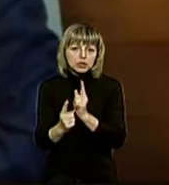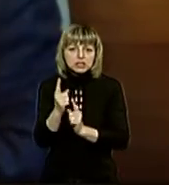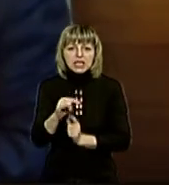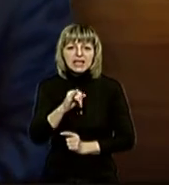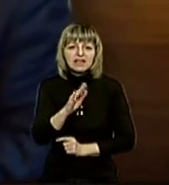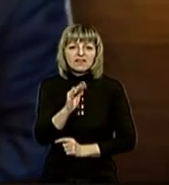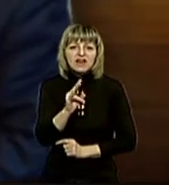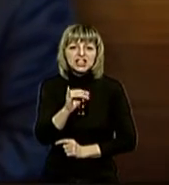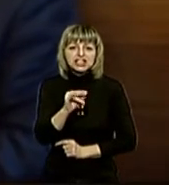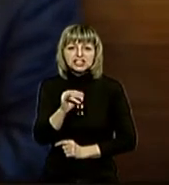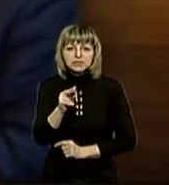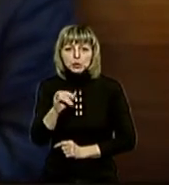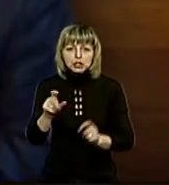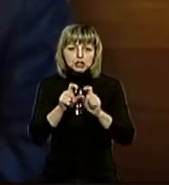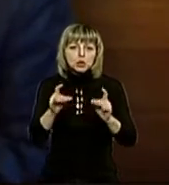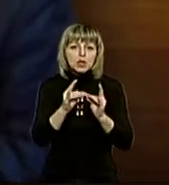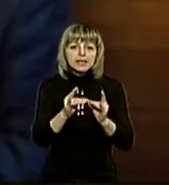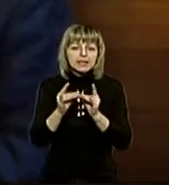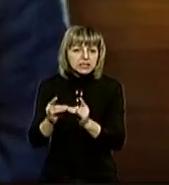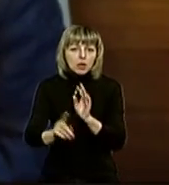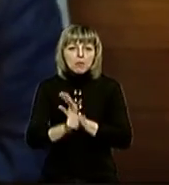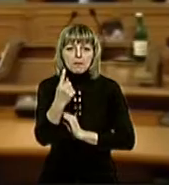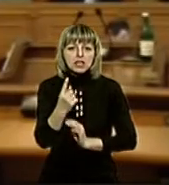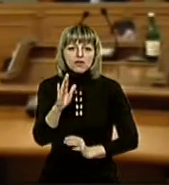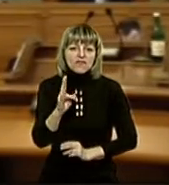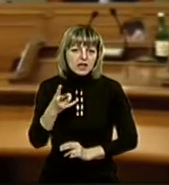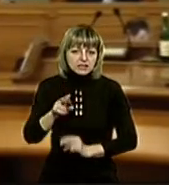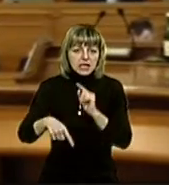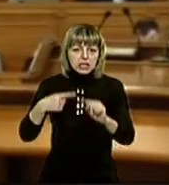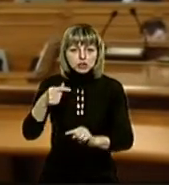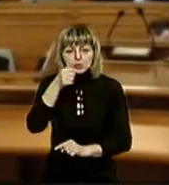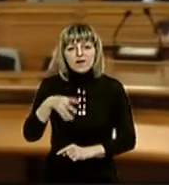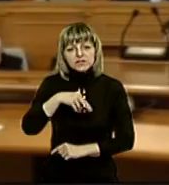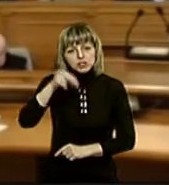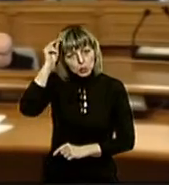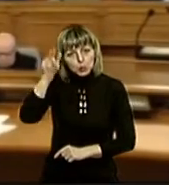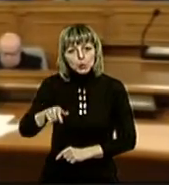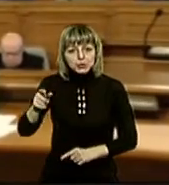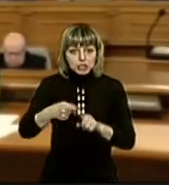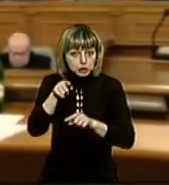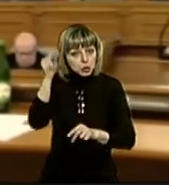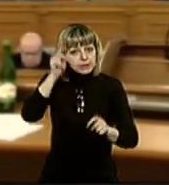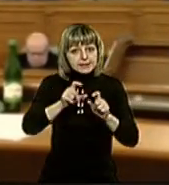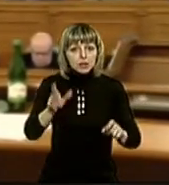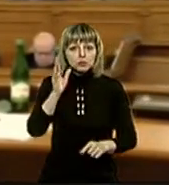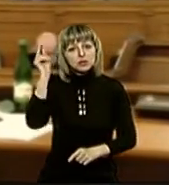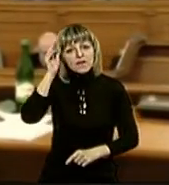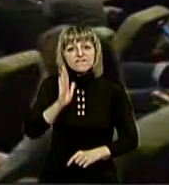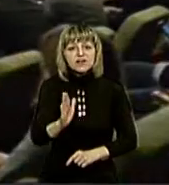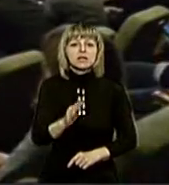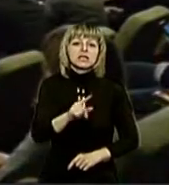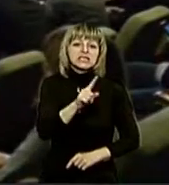реорганізацію Іваничівської загальноосвітньої школи-інтернату. З 1 вересня наступного року усі учні даного навчального закладу будуть навчатися